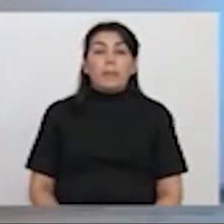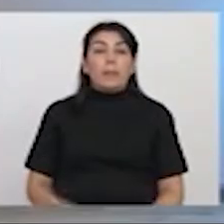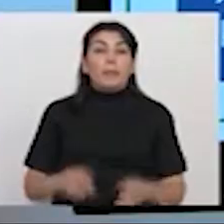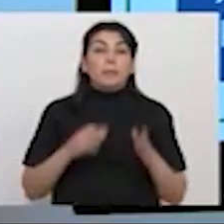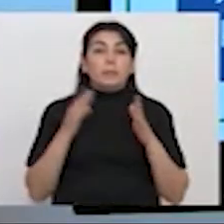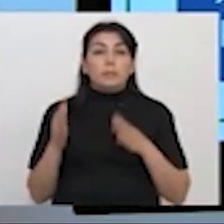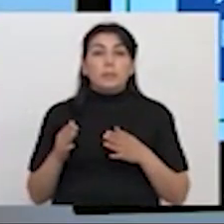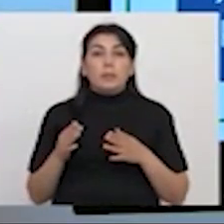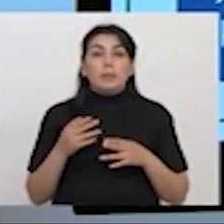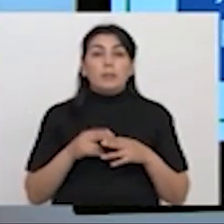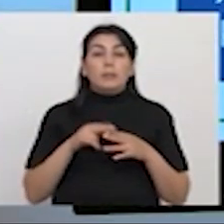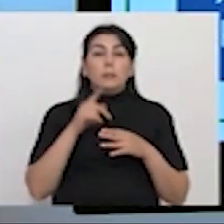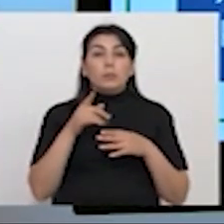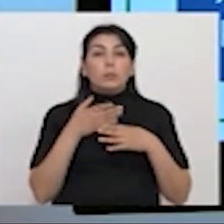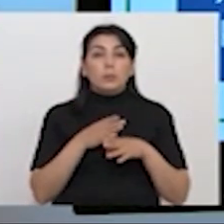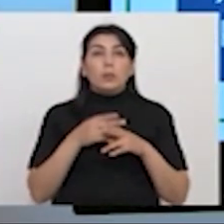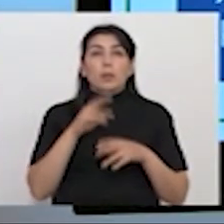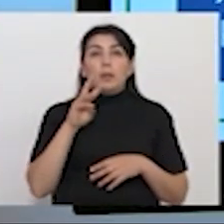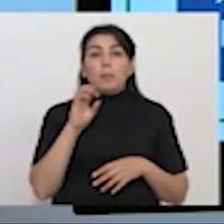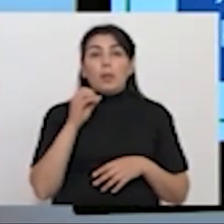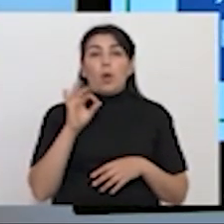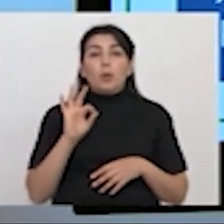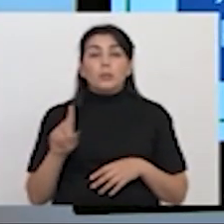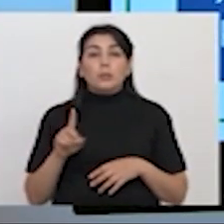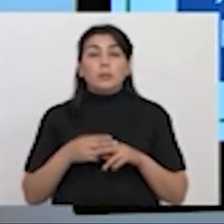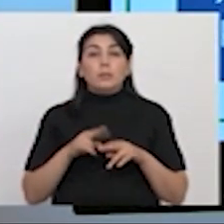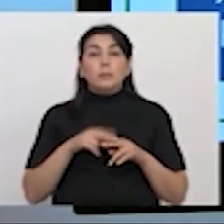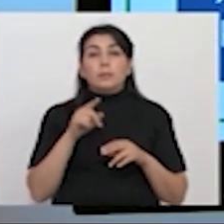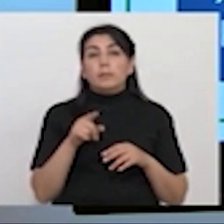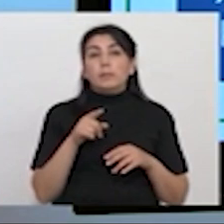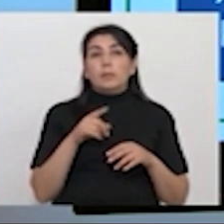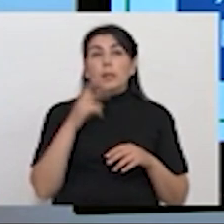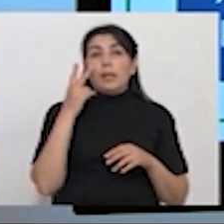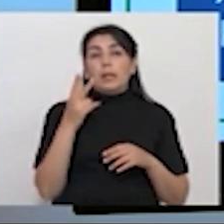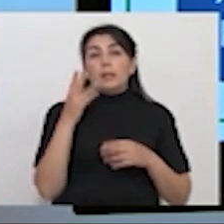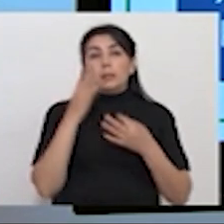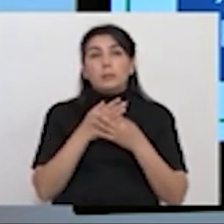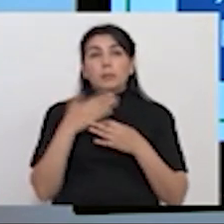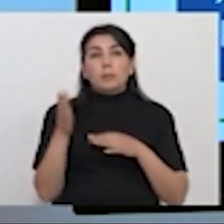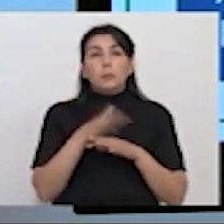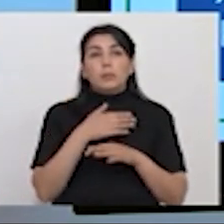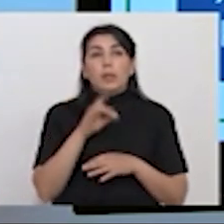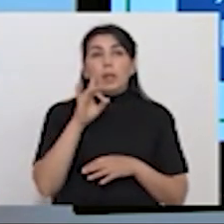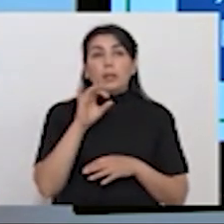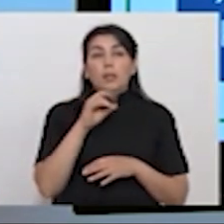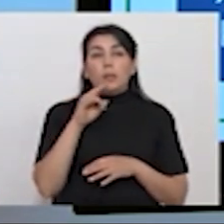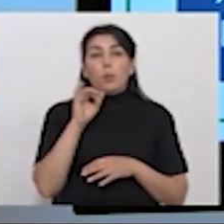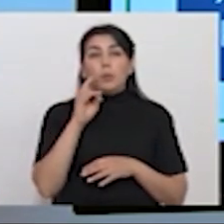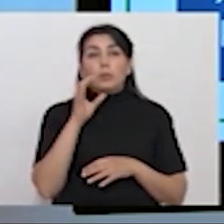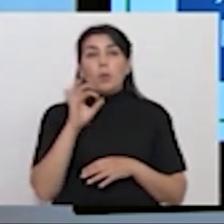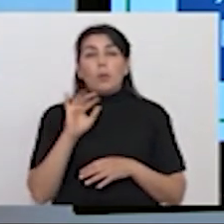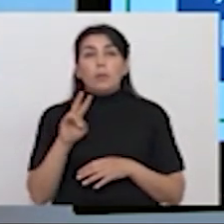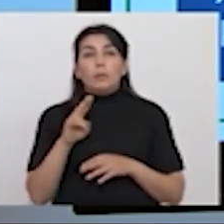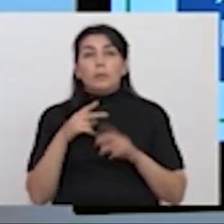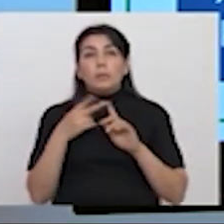Keyingi bo'linish usulimiz bu meyoz jarayoni hisoblanadi. U ikki qismga bo'linadi. Reduksion bo'linish meyoz